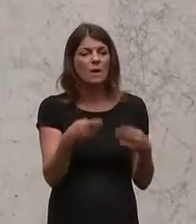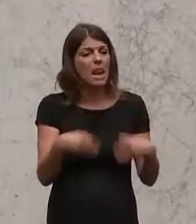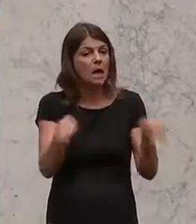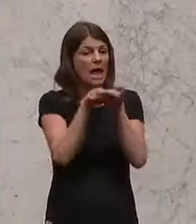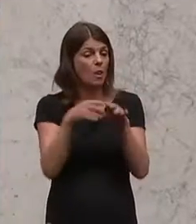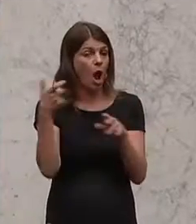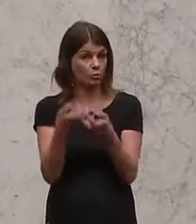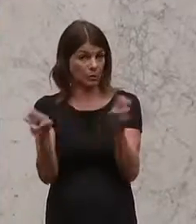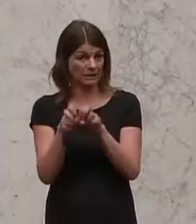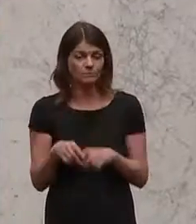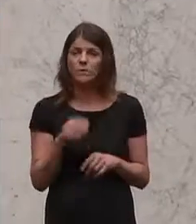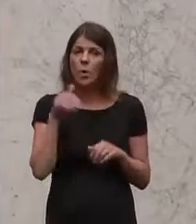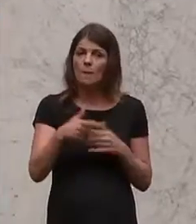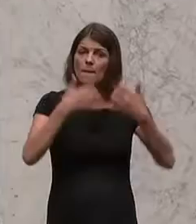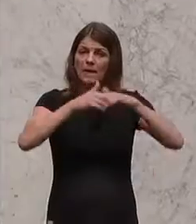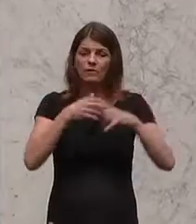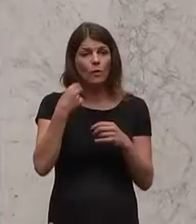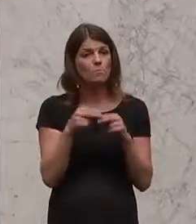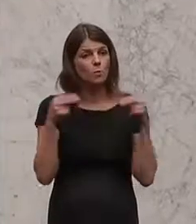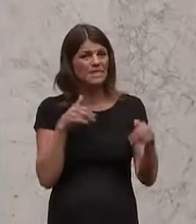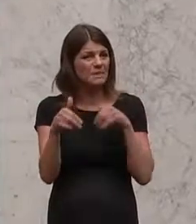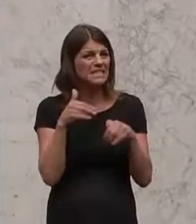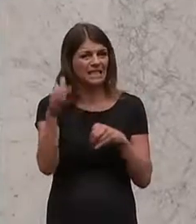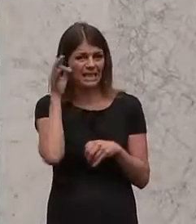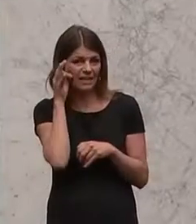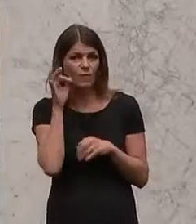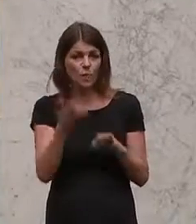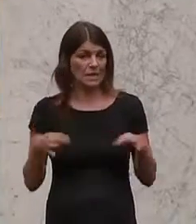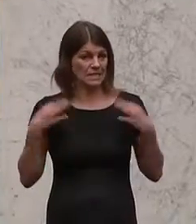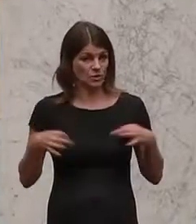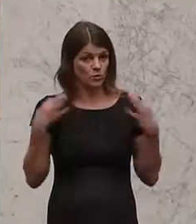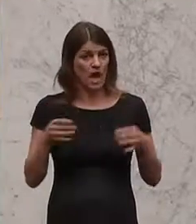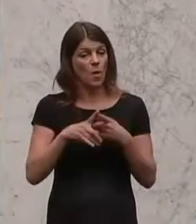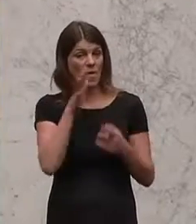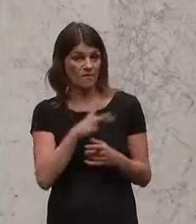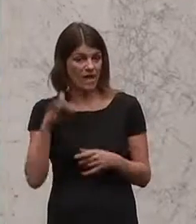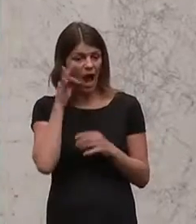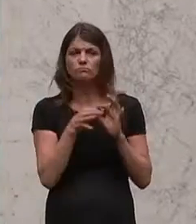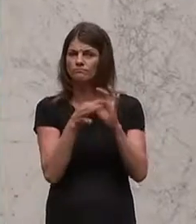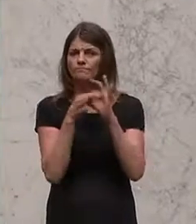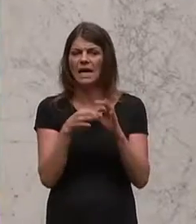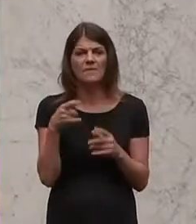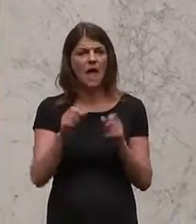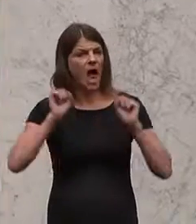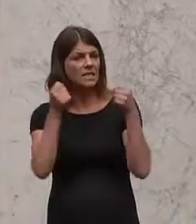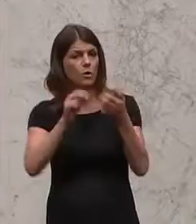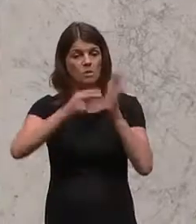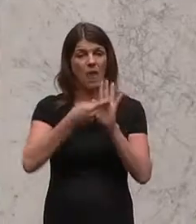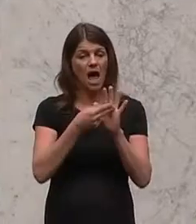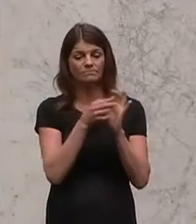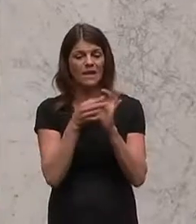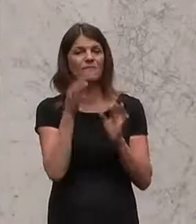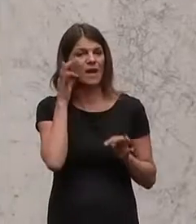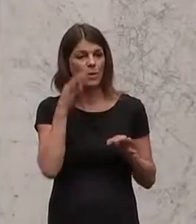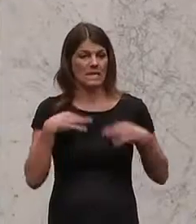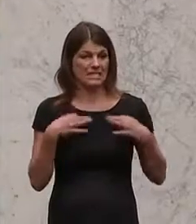Aktionsplan Frauengesundheit, welcher 40 konkrete Maßnahmen umfasst. Dazu zählt der Ausbau von niederschwelligen Angeboten,